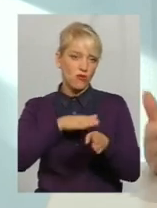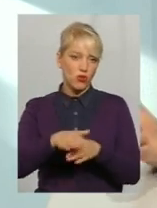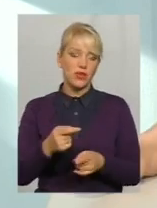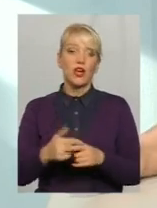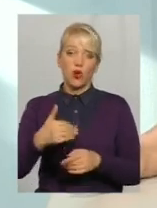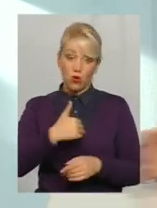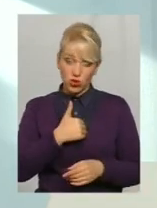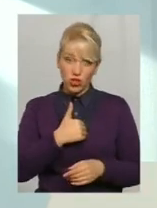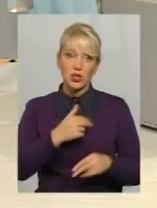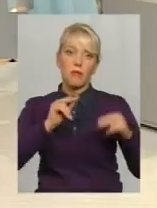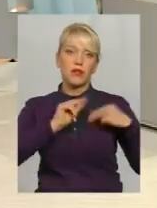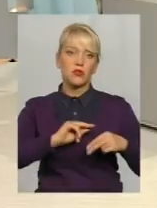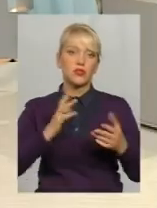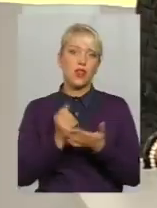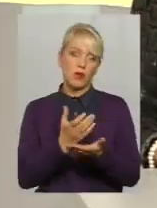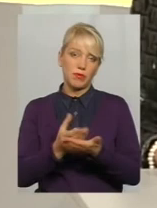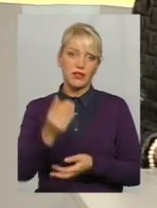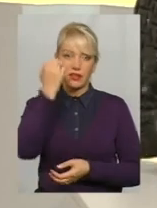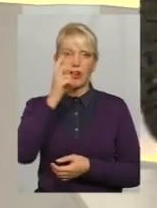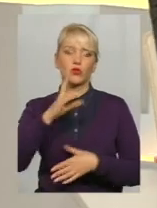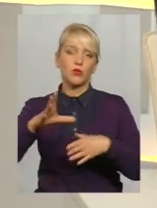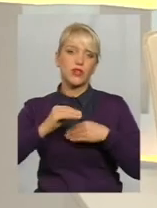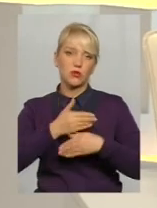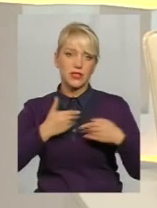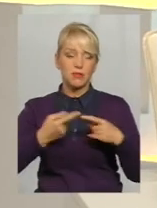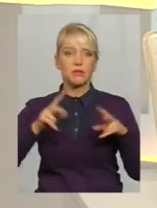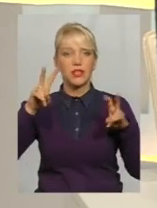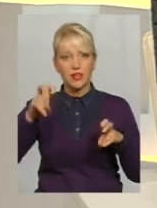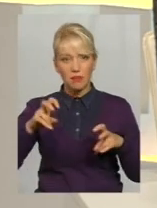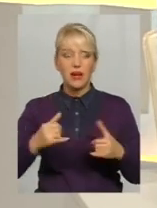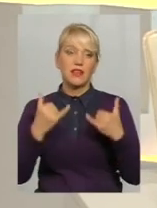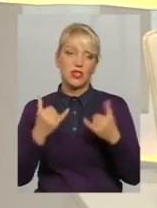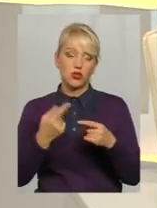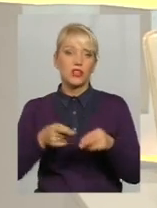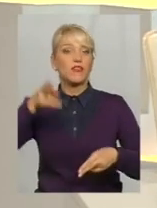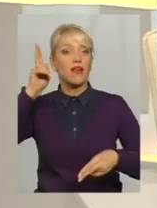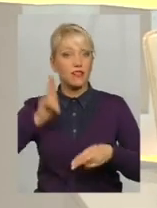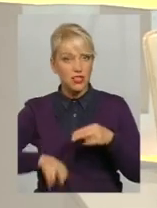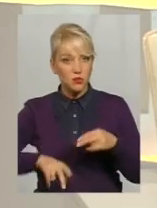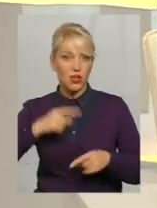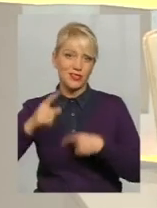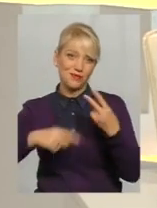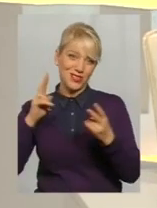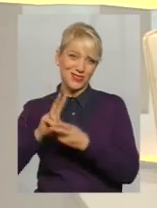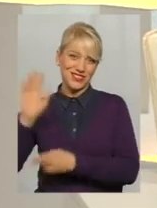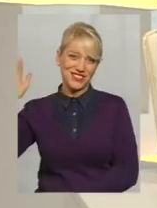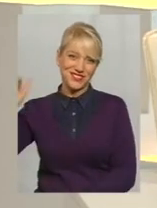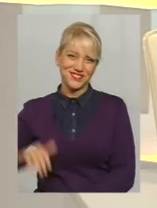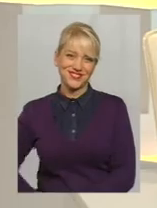плати. Дякую вам, дякую всім, хто був з нами. Це була тема на сьогодні, вона вичерпана. Побачимось завтра.